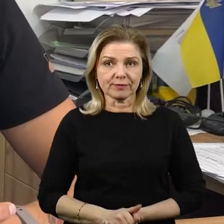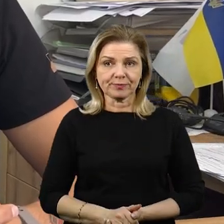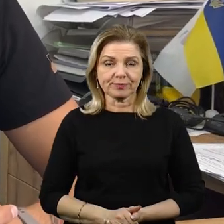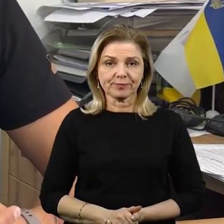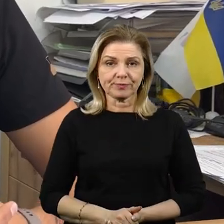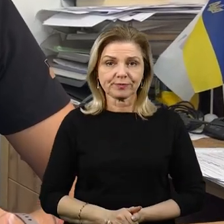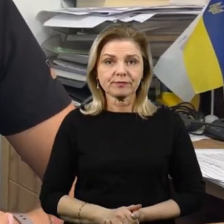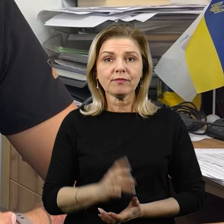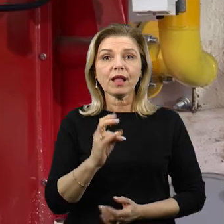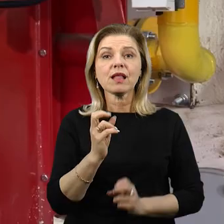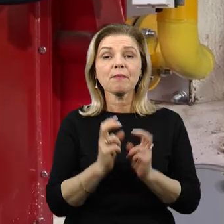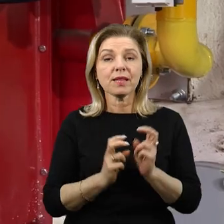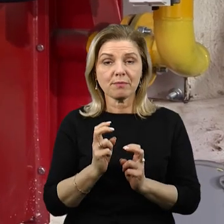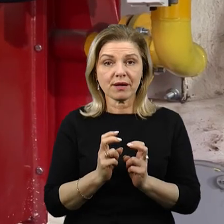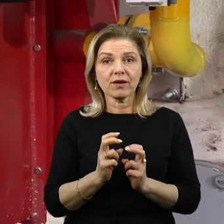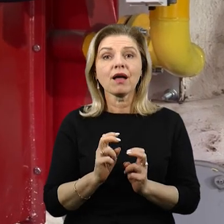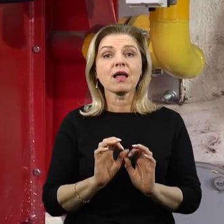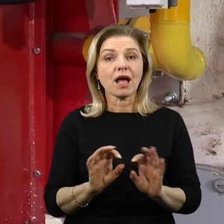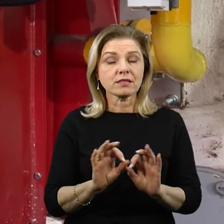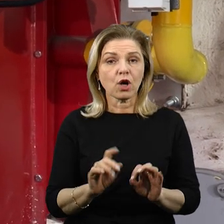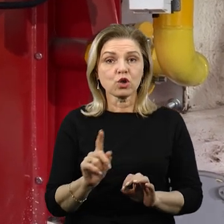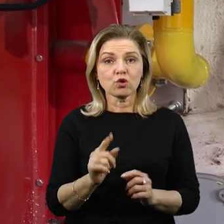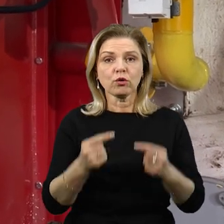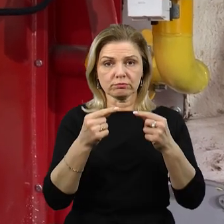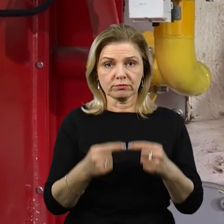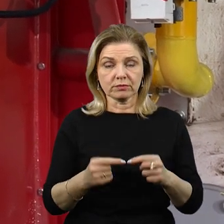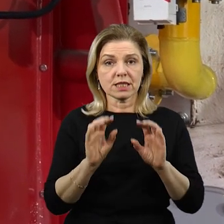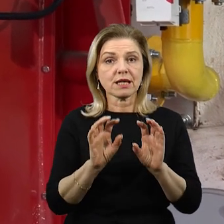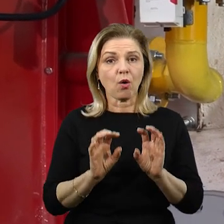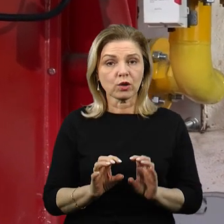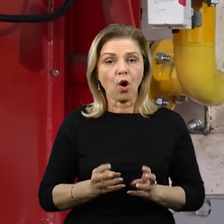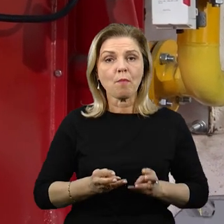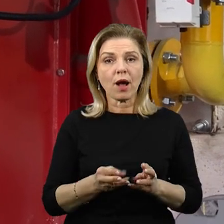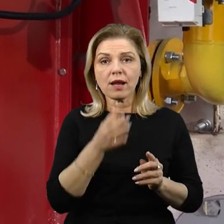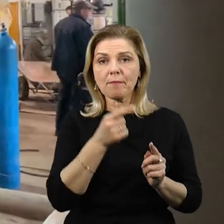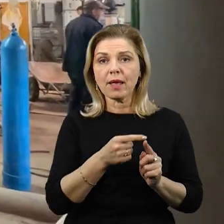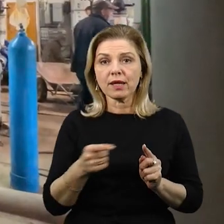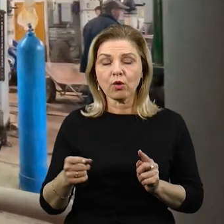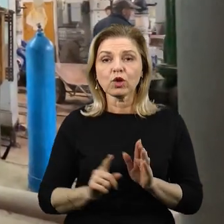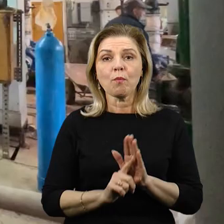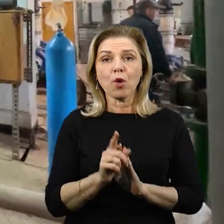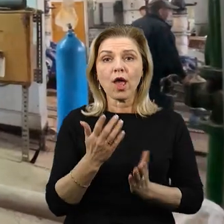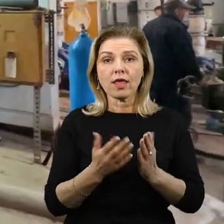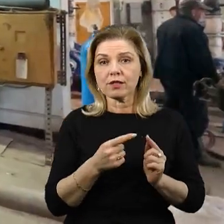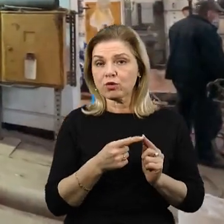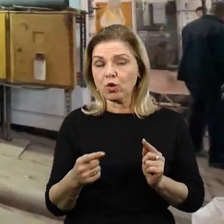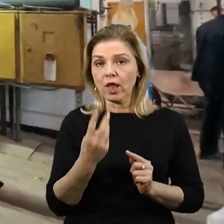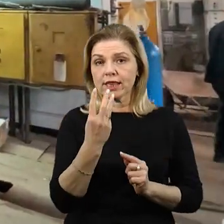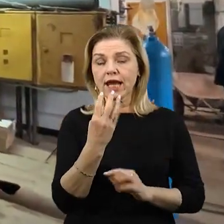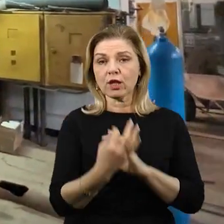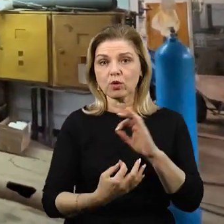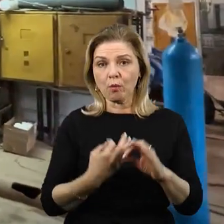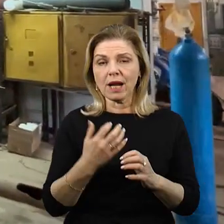Логвінов на підприємстві зазначили згідно з чиним законодавством опалювальний період починається Якщо протягом трьох діб